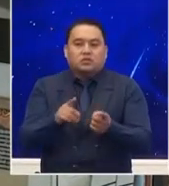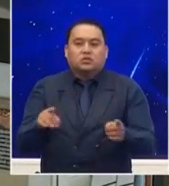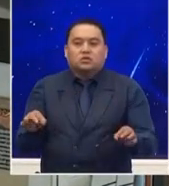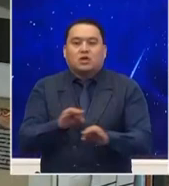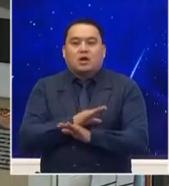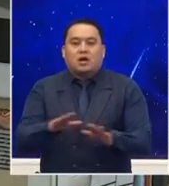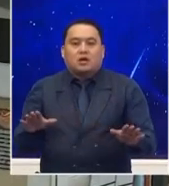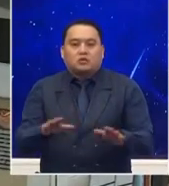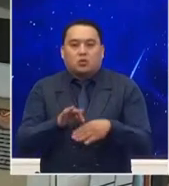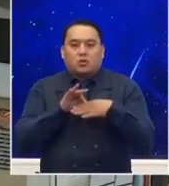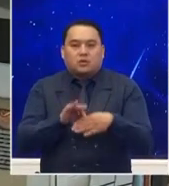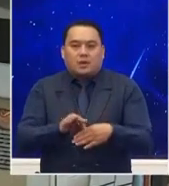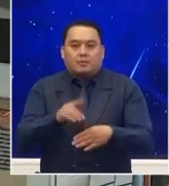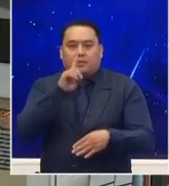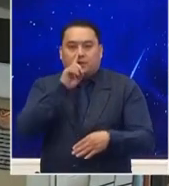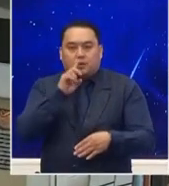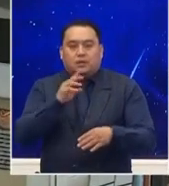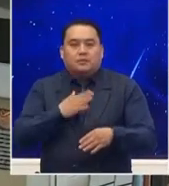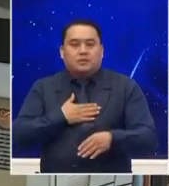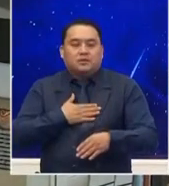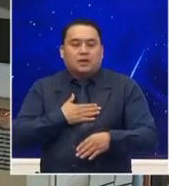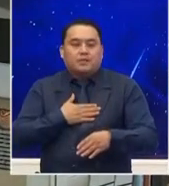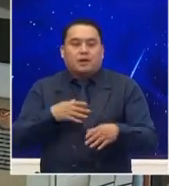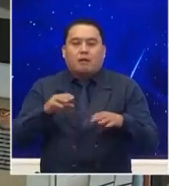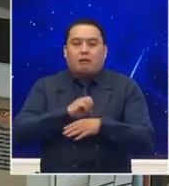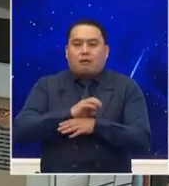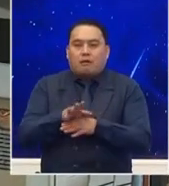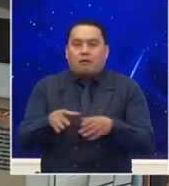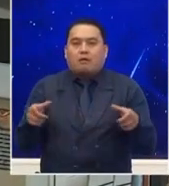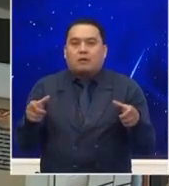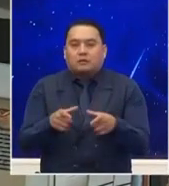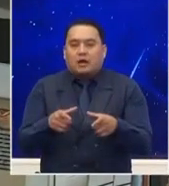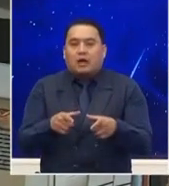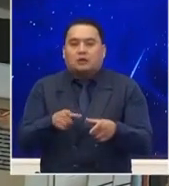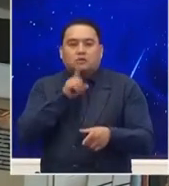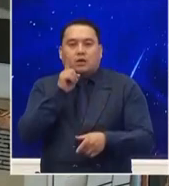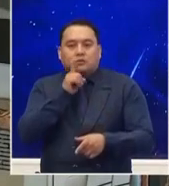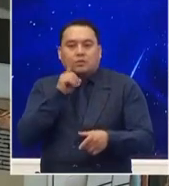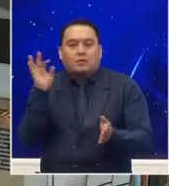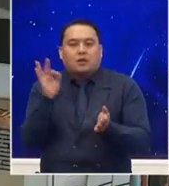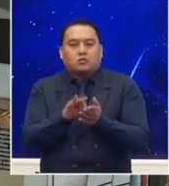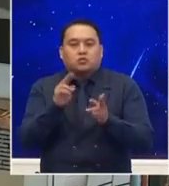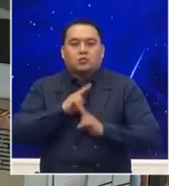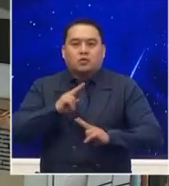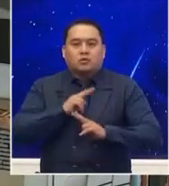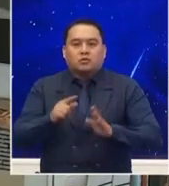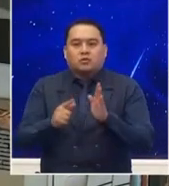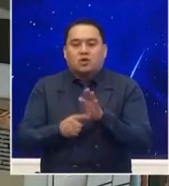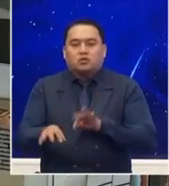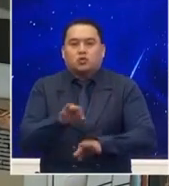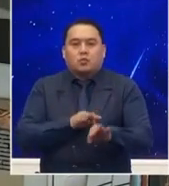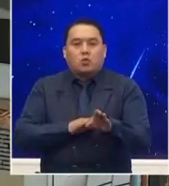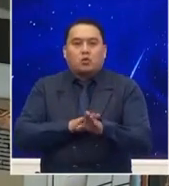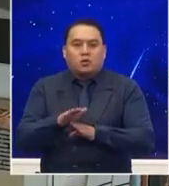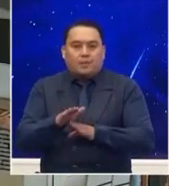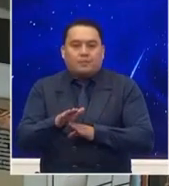жарлармен кездесулер өтті. Одан бөлек бізде осы карантинге байланысты жастармен жұмыс жасау мақсатында 7 жоба жүзеге